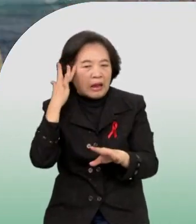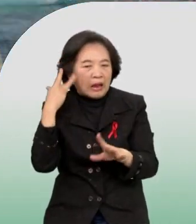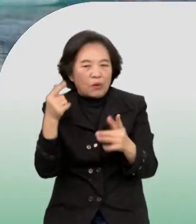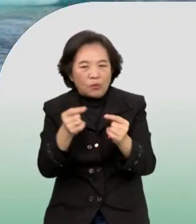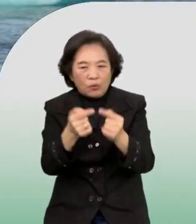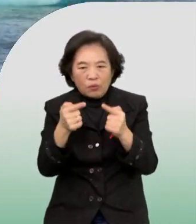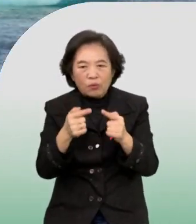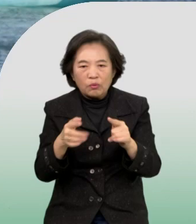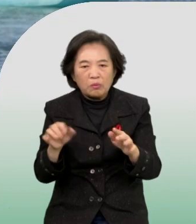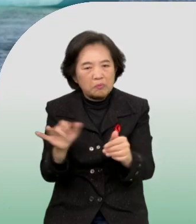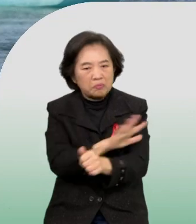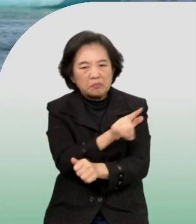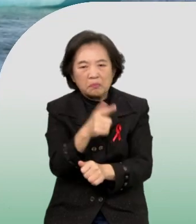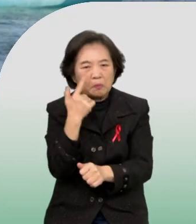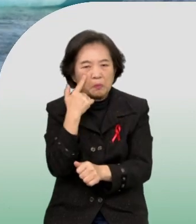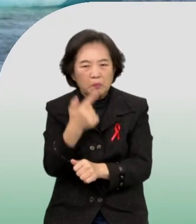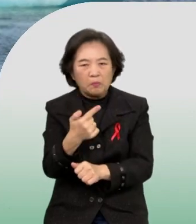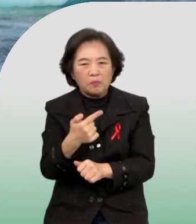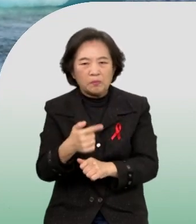重。